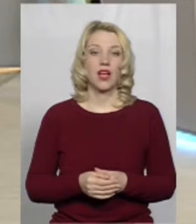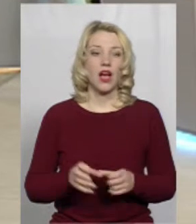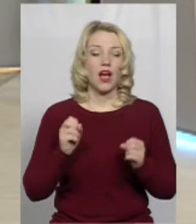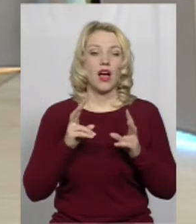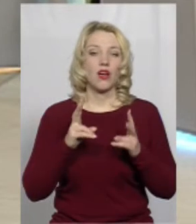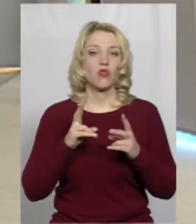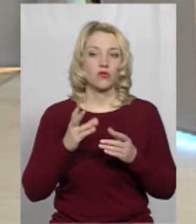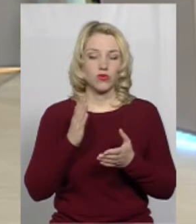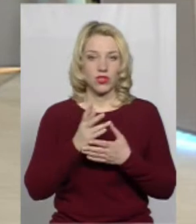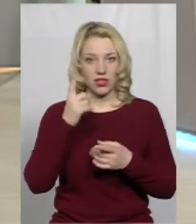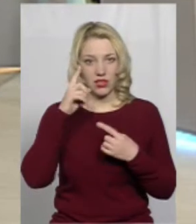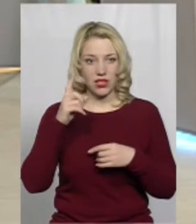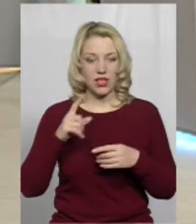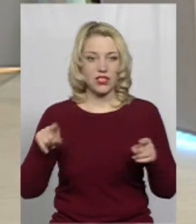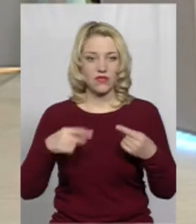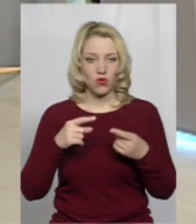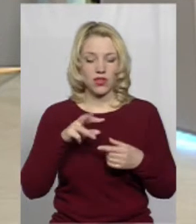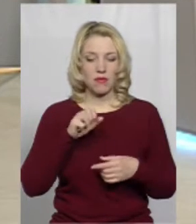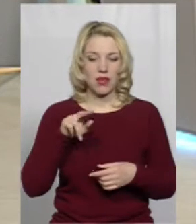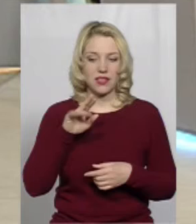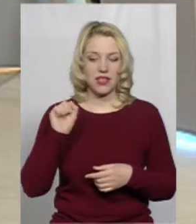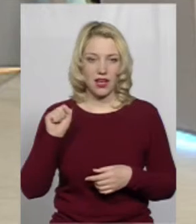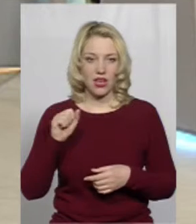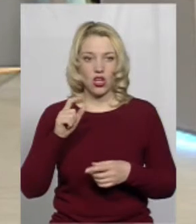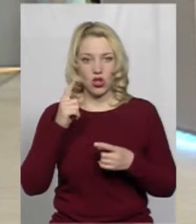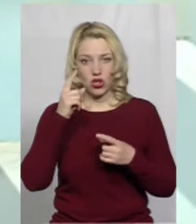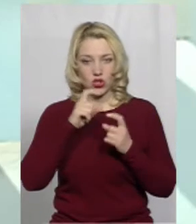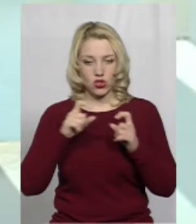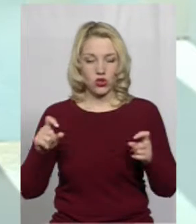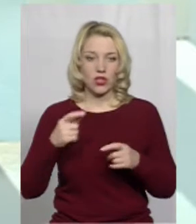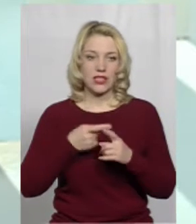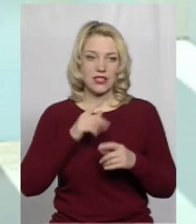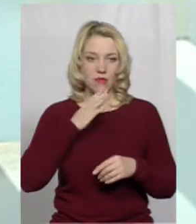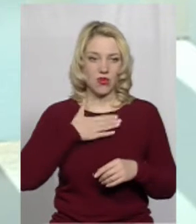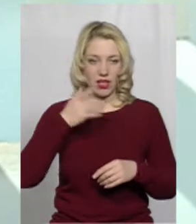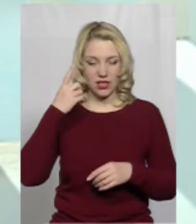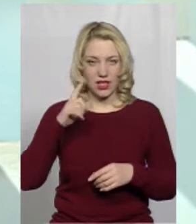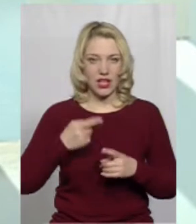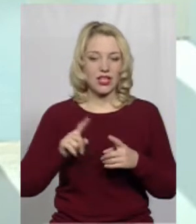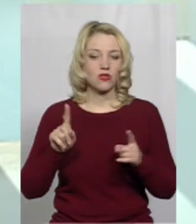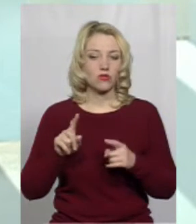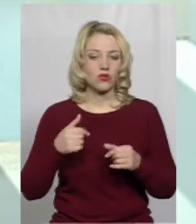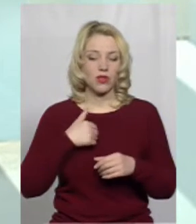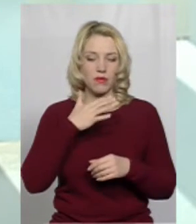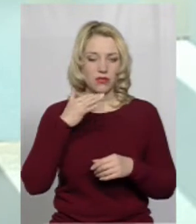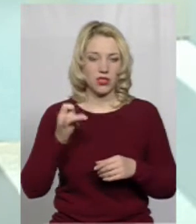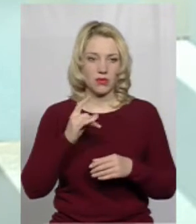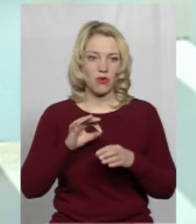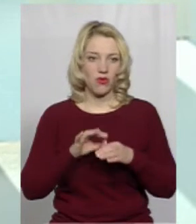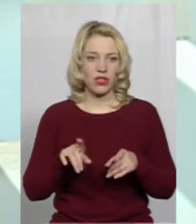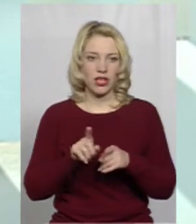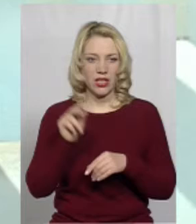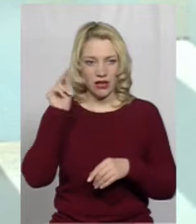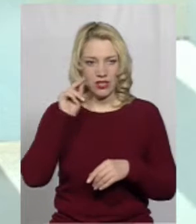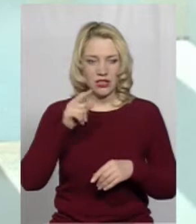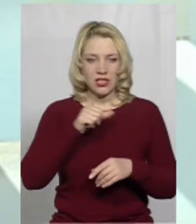кому належить ідея створення медіашколи? Ну, це моя ідея, тому що я неодноразово проводила такі навчання. Спочатку